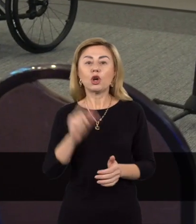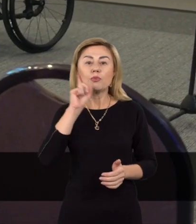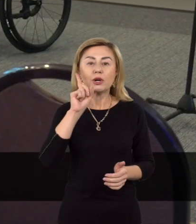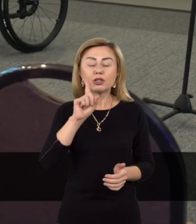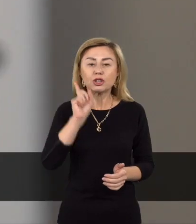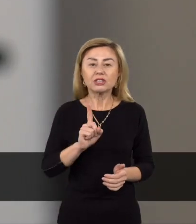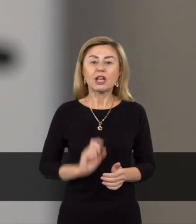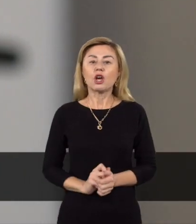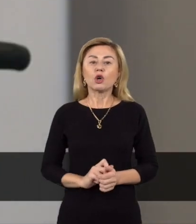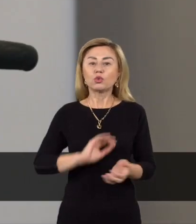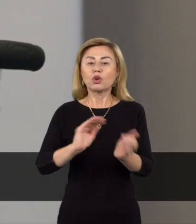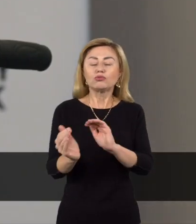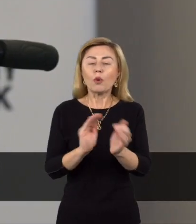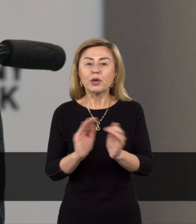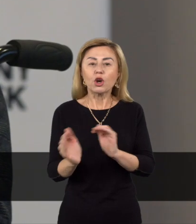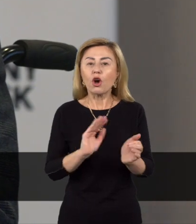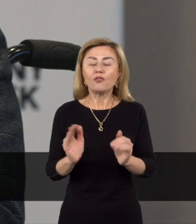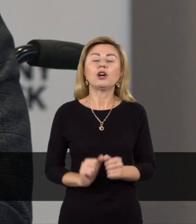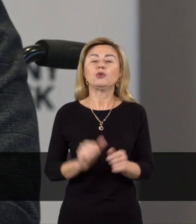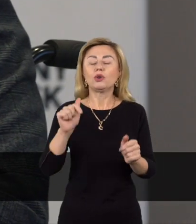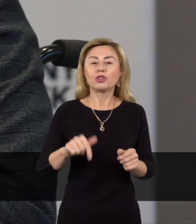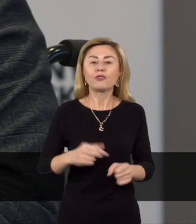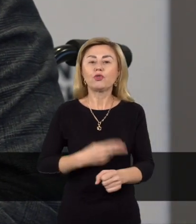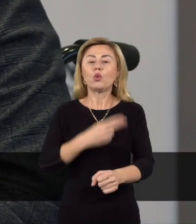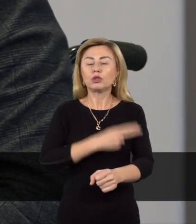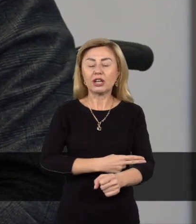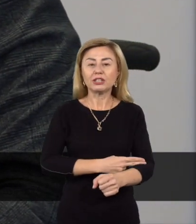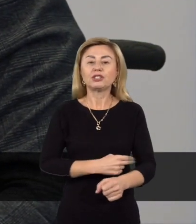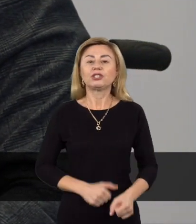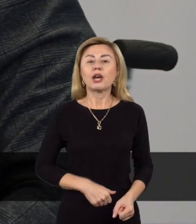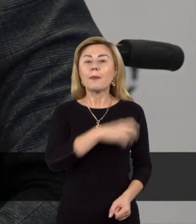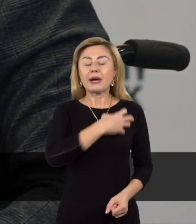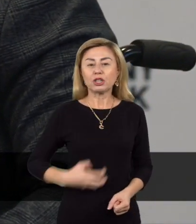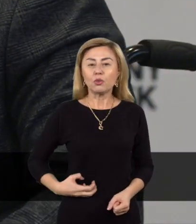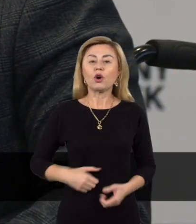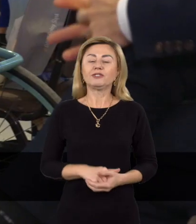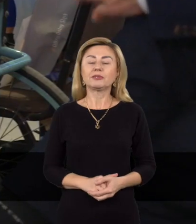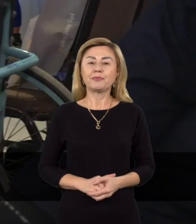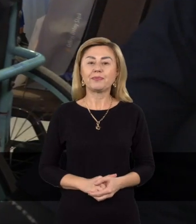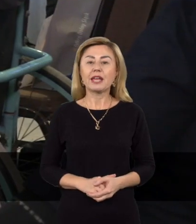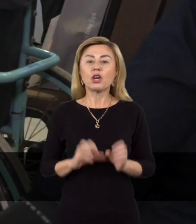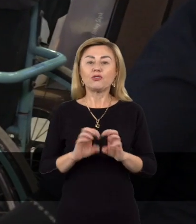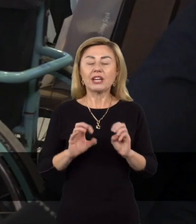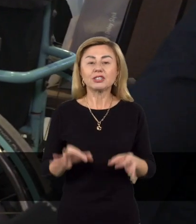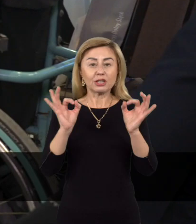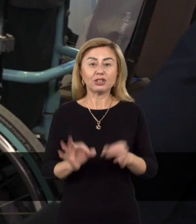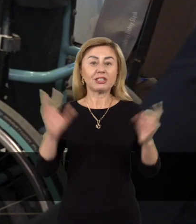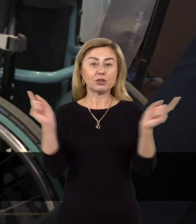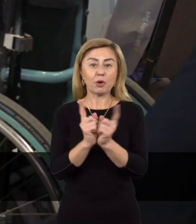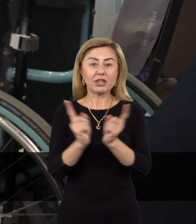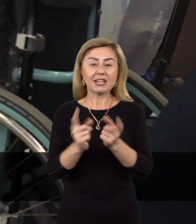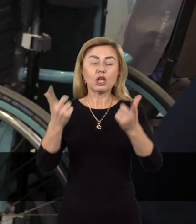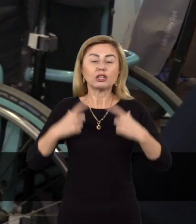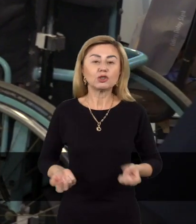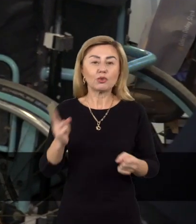Tomasz Sługocki, koordynator dostępności Urzędu Marszałkowskiego Województwa Dolnośląskiego. Dzisiejszy kongres jest spotkaniem